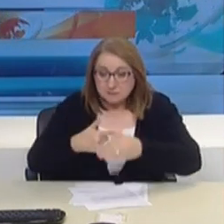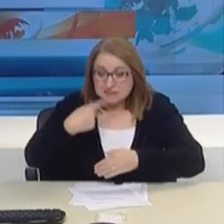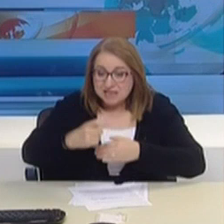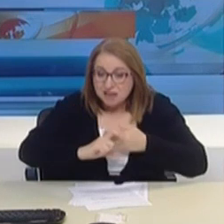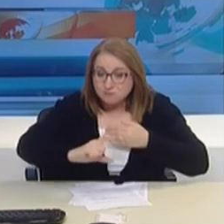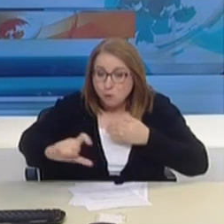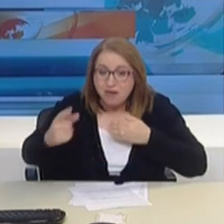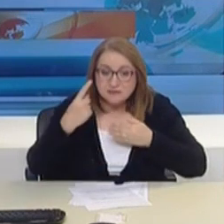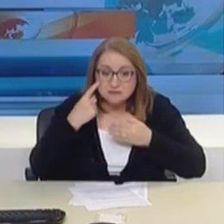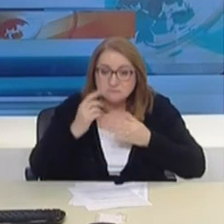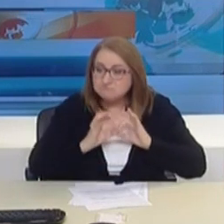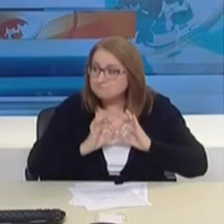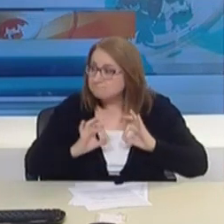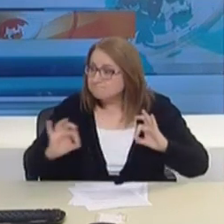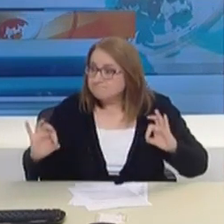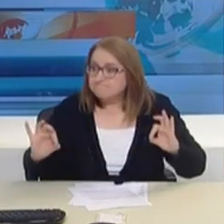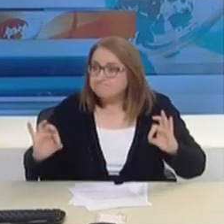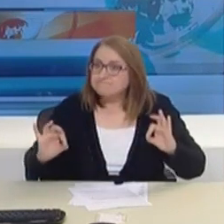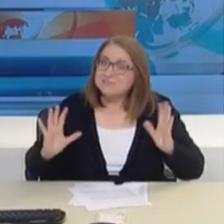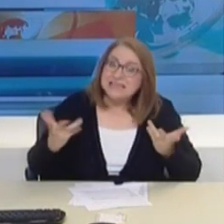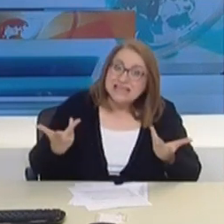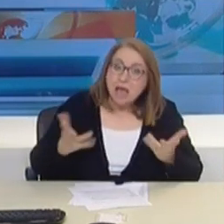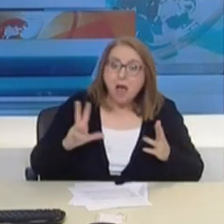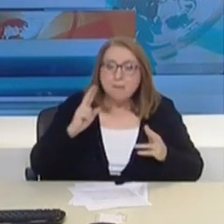εβδομάδες? Ναι, να πω εδώ ότι